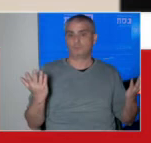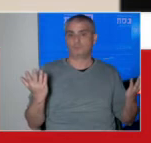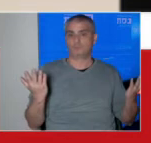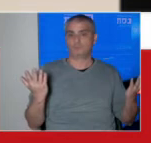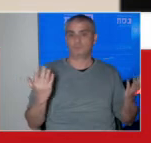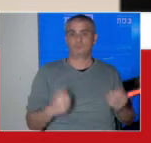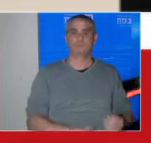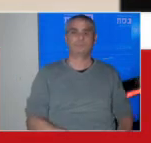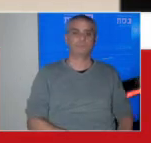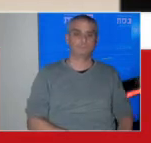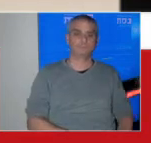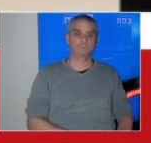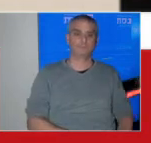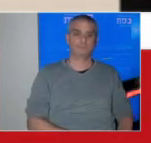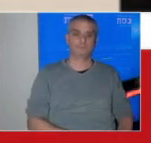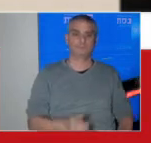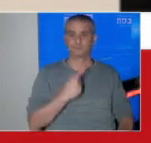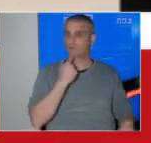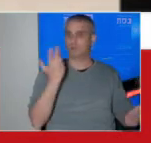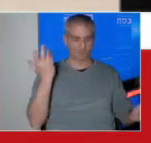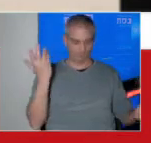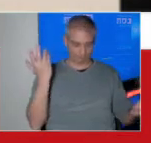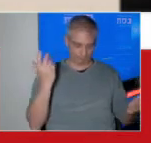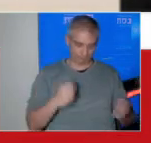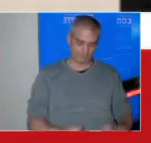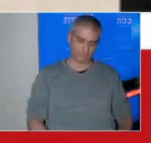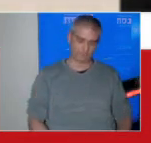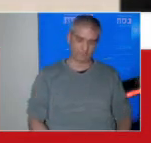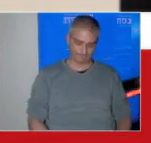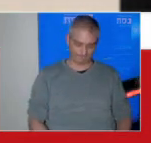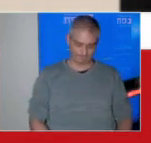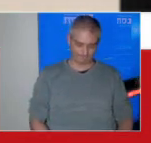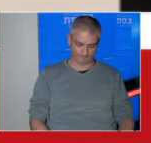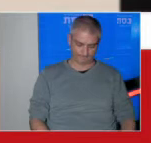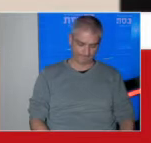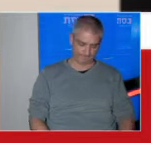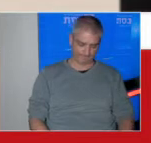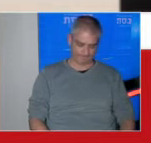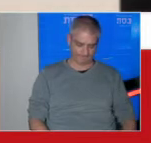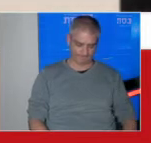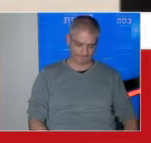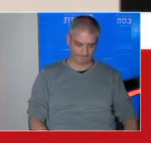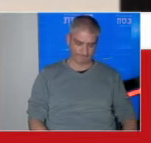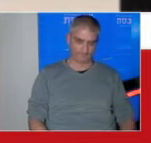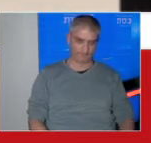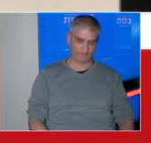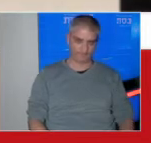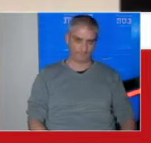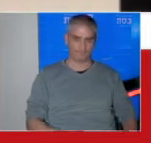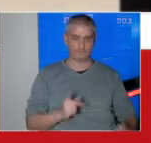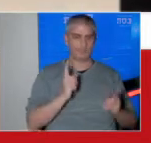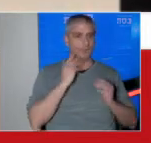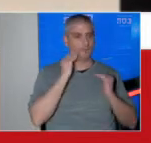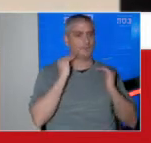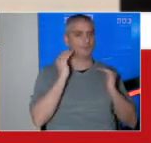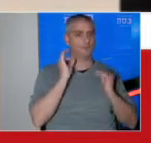להתעלם מהתוצאה הזאת, אתה לא יכול להגיד לשאר האוכלוסייה, יש לנו אמצעי ואתם לא תוכלו להתחסן. אבל זה ברמה של לאפשר, זה לא ברמה